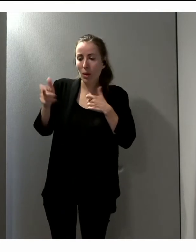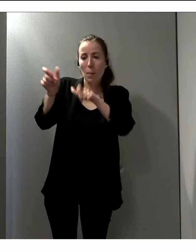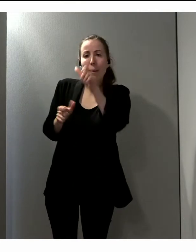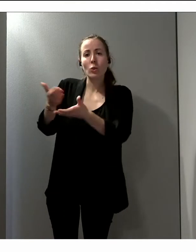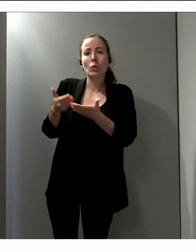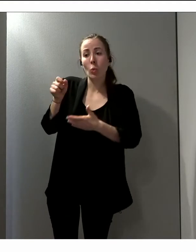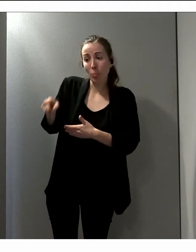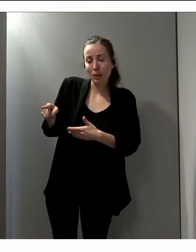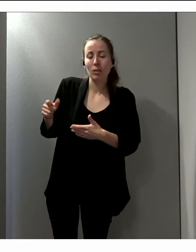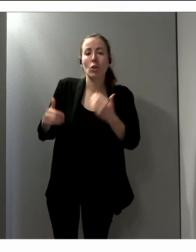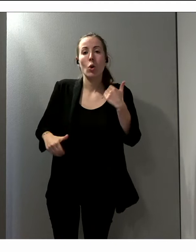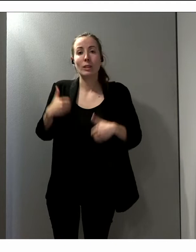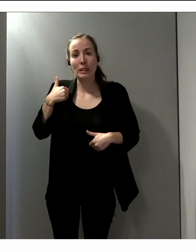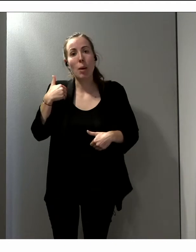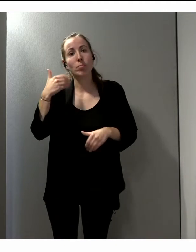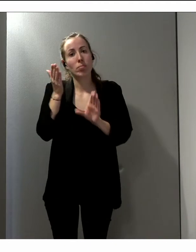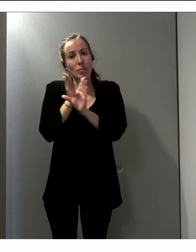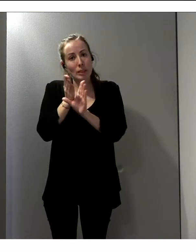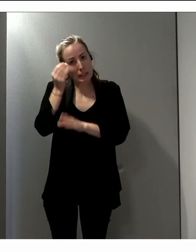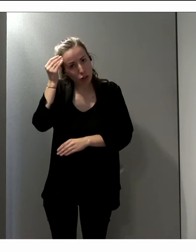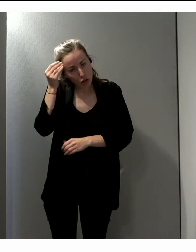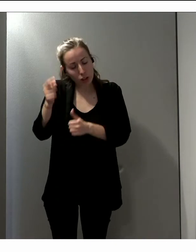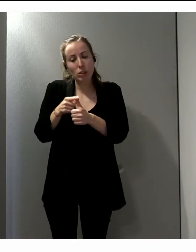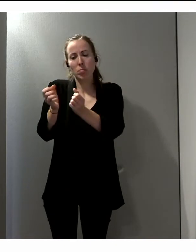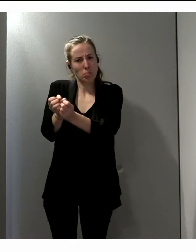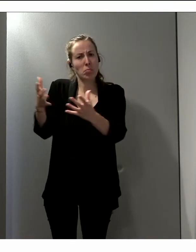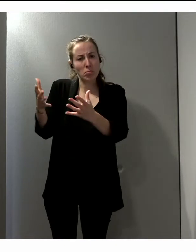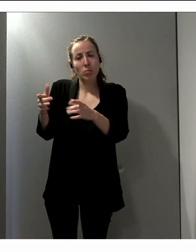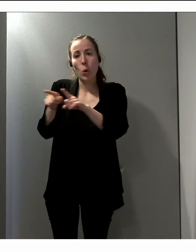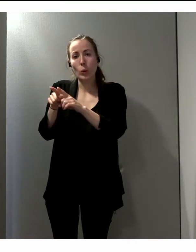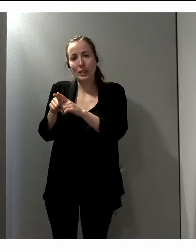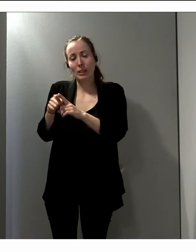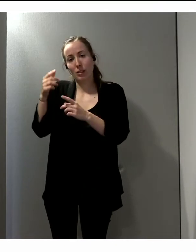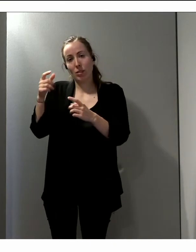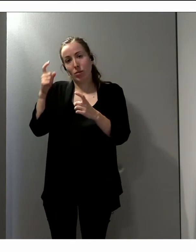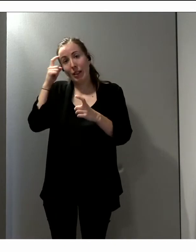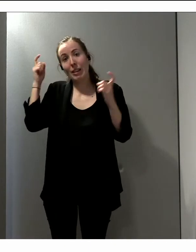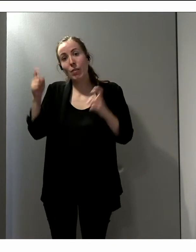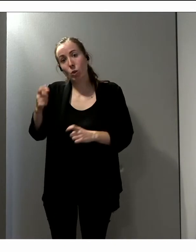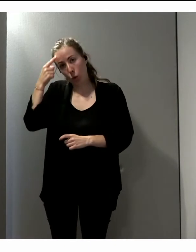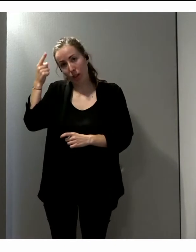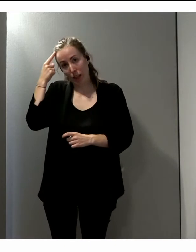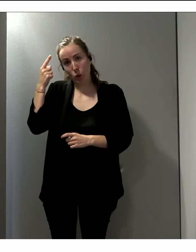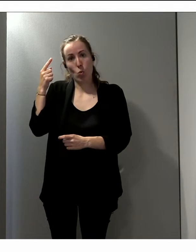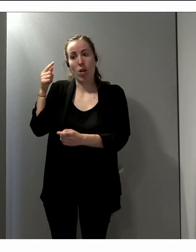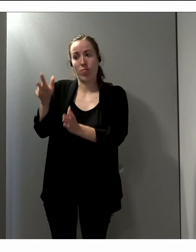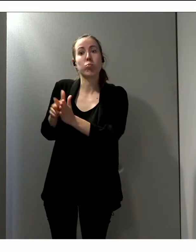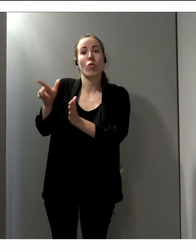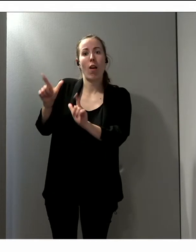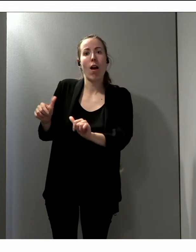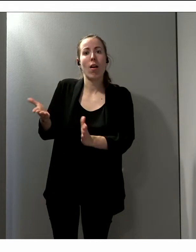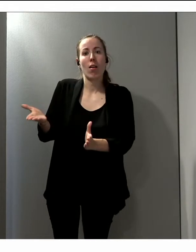en situation de handicap psychique pour une bonne part, et également en situation de déficience intellectuelle avérée, qui ne leur permettent